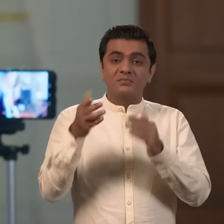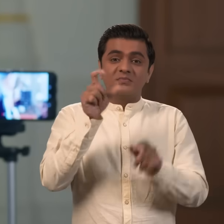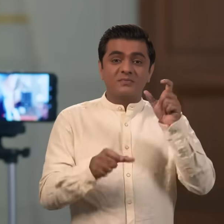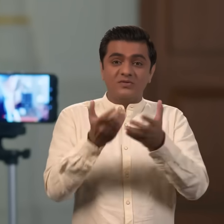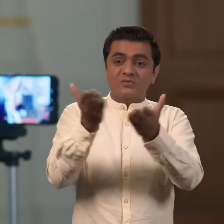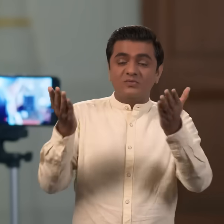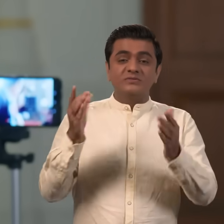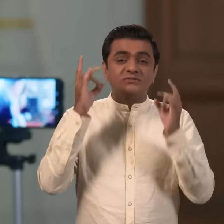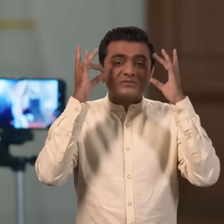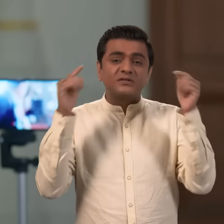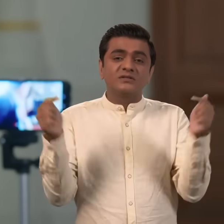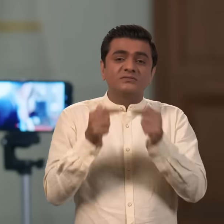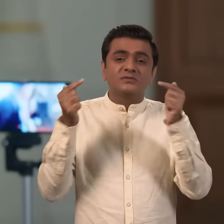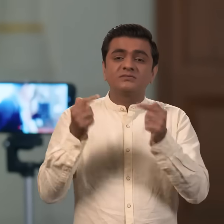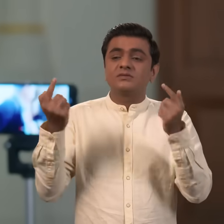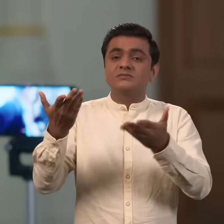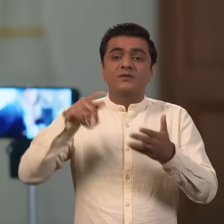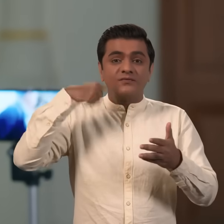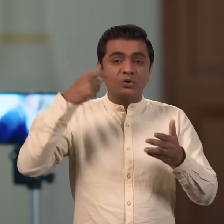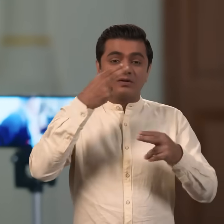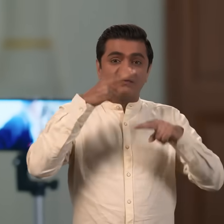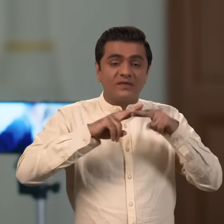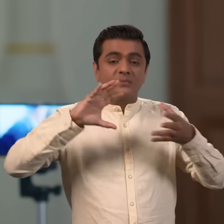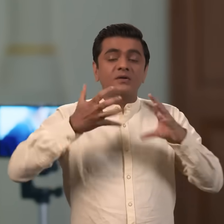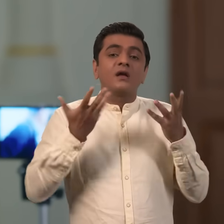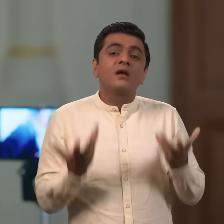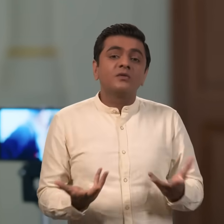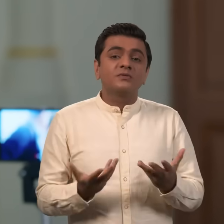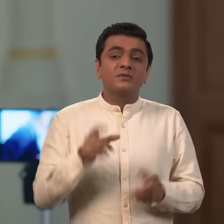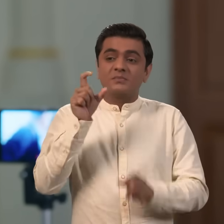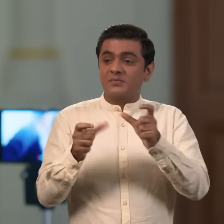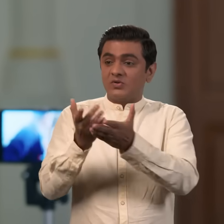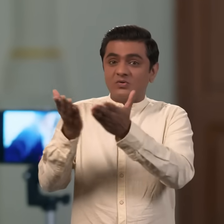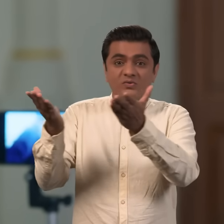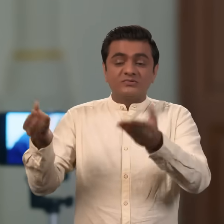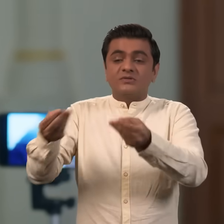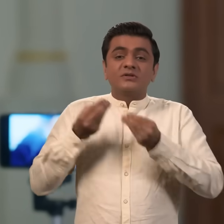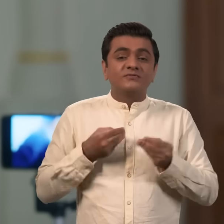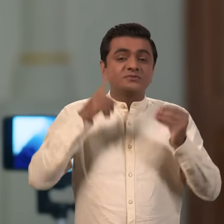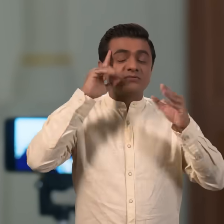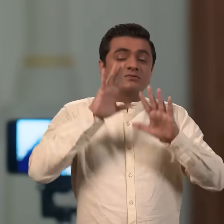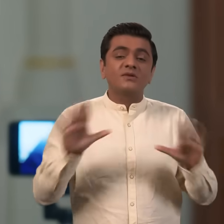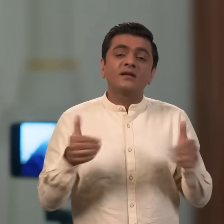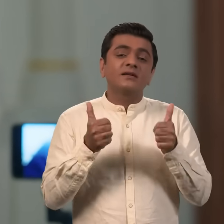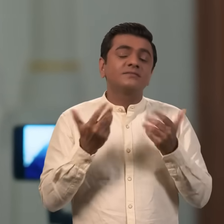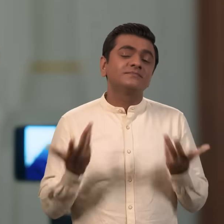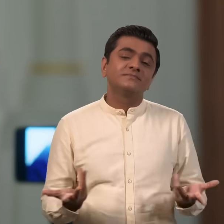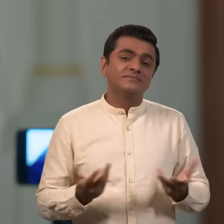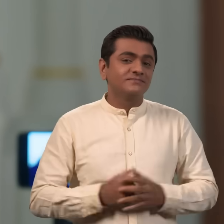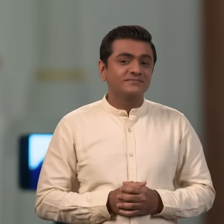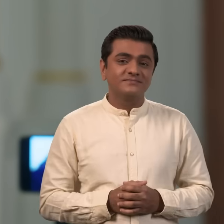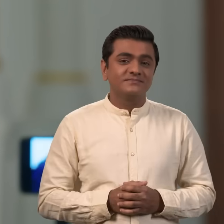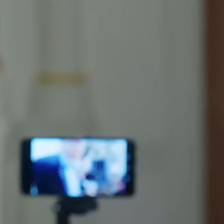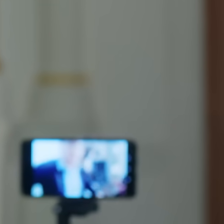अरे इस ट्रेजिक बैकग्राउंड के साथ कोई फनी वीडियो कैसे बना सकता है? इस घर में ना कोई शांति से चिल नहीं करने